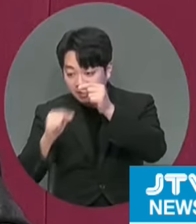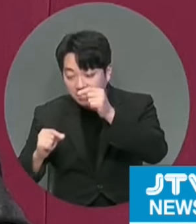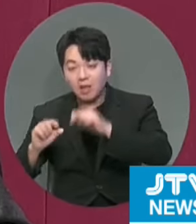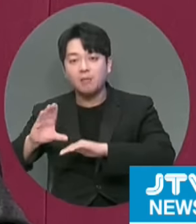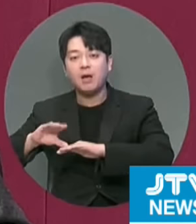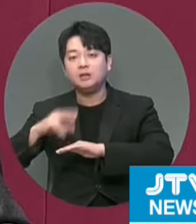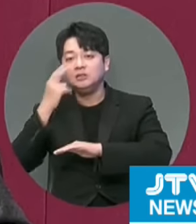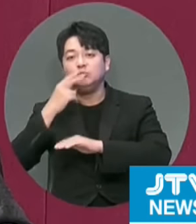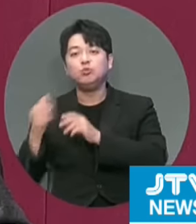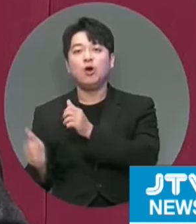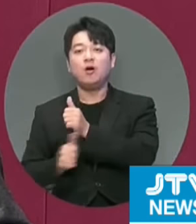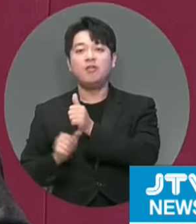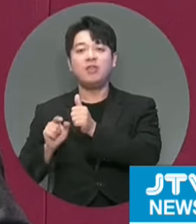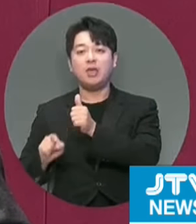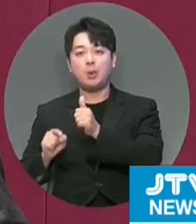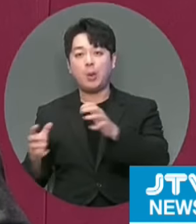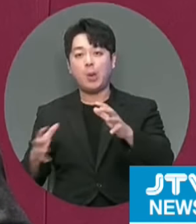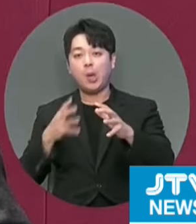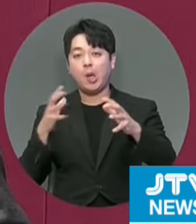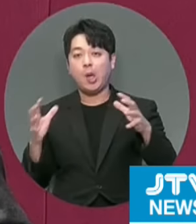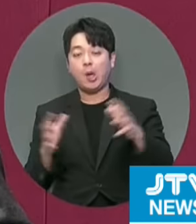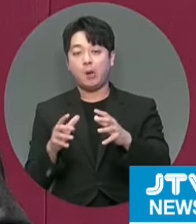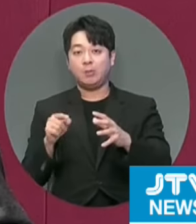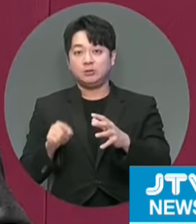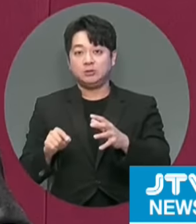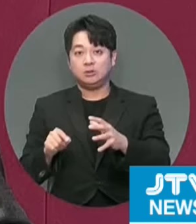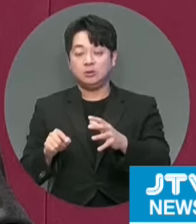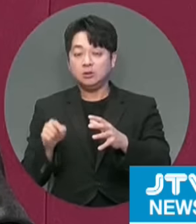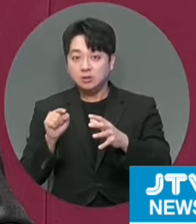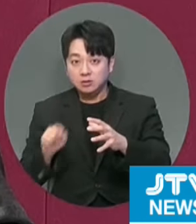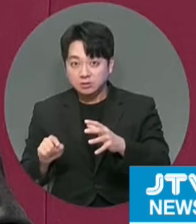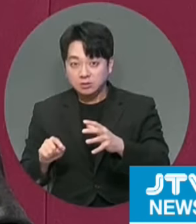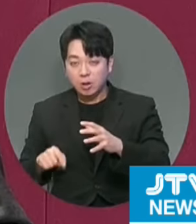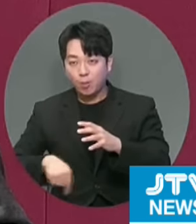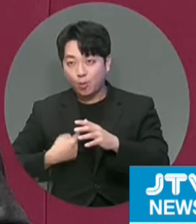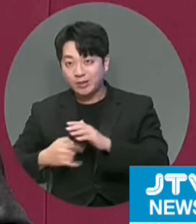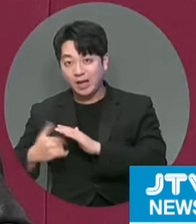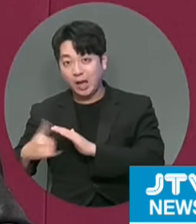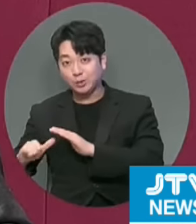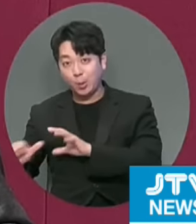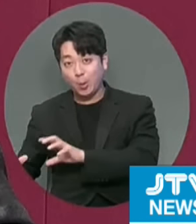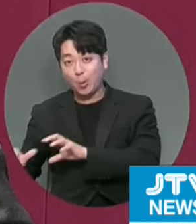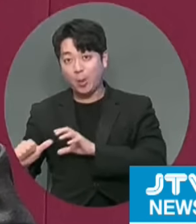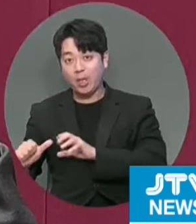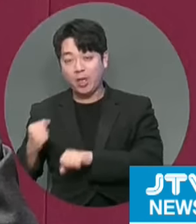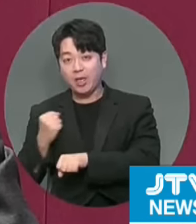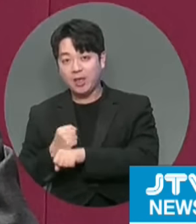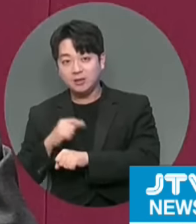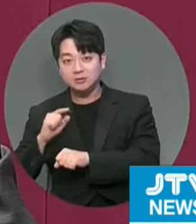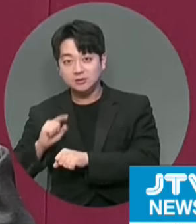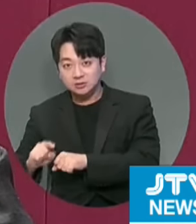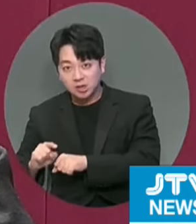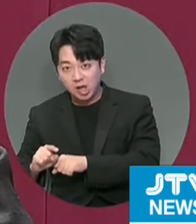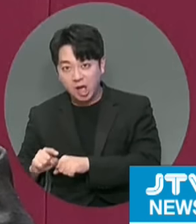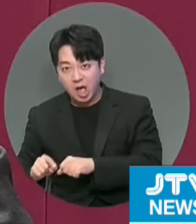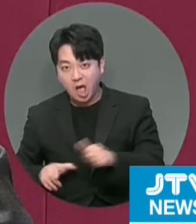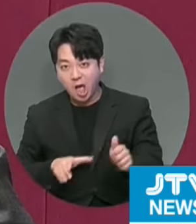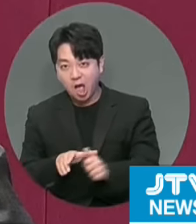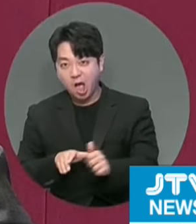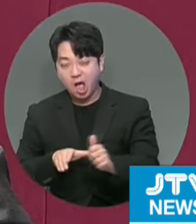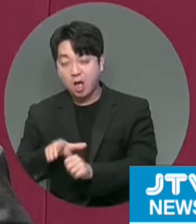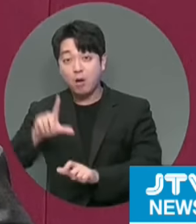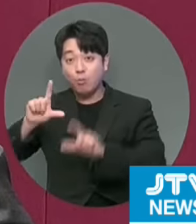위원장의 지인과 친인척을 동원한 청보민원 의혹으로 방심위에 대한 국민의 신뢰는 일찌감치